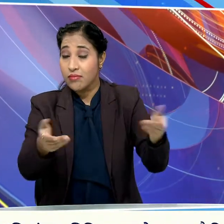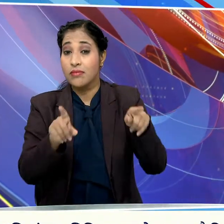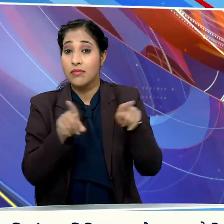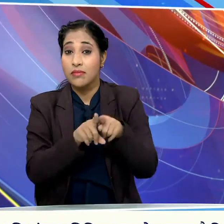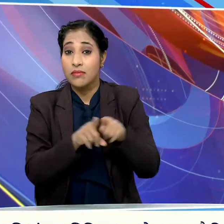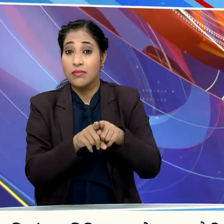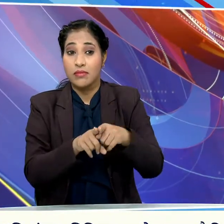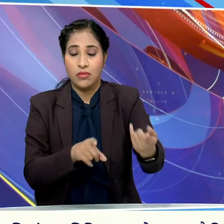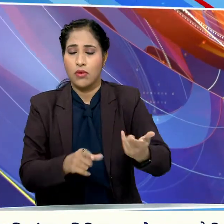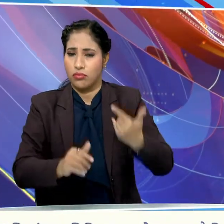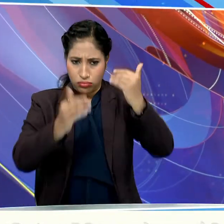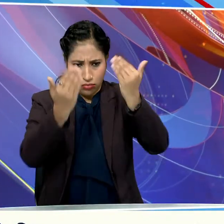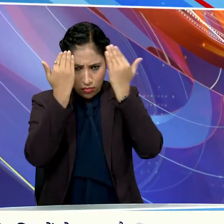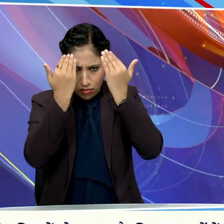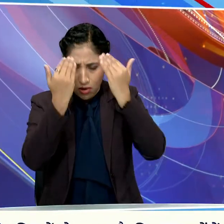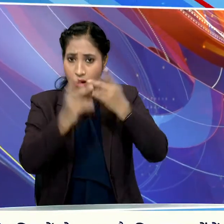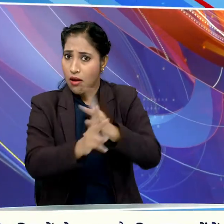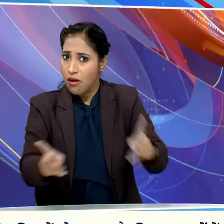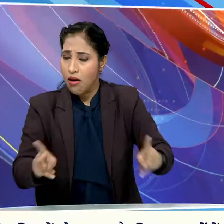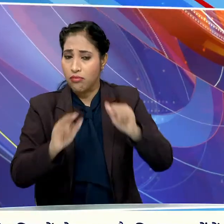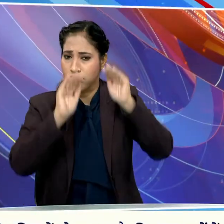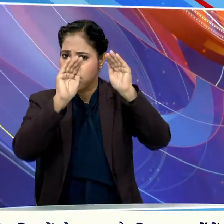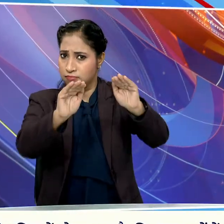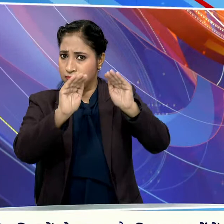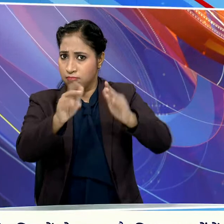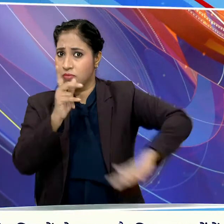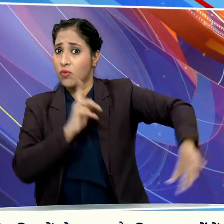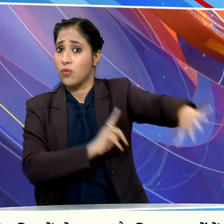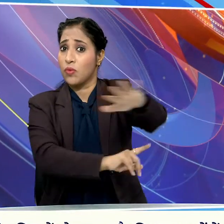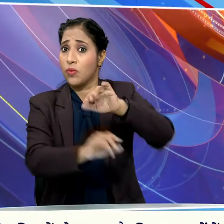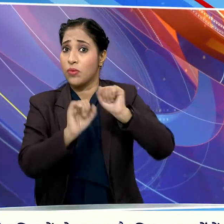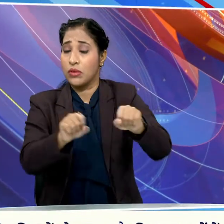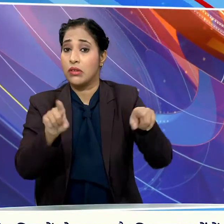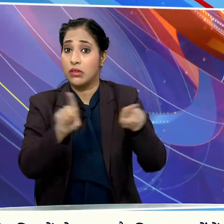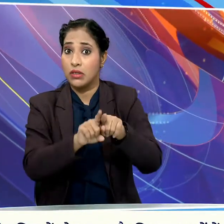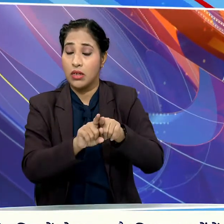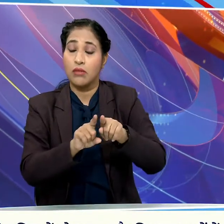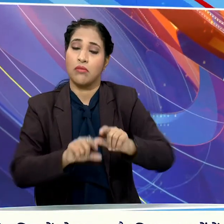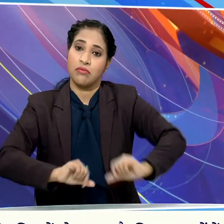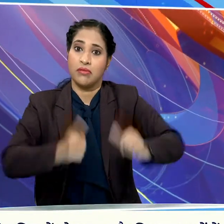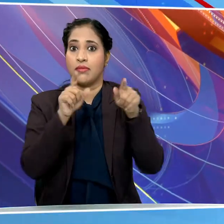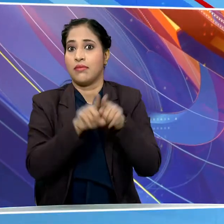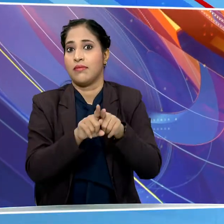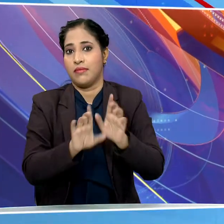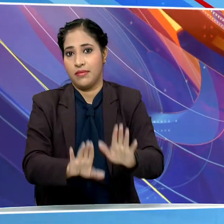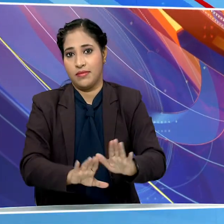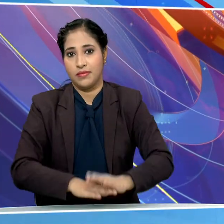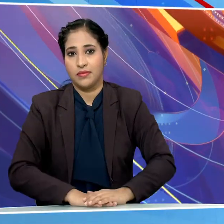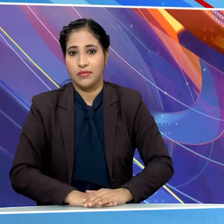जेटली शुभकामनाओं आपने आपू, एटली ओछी छे।